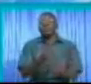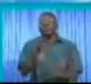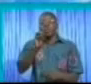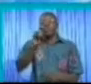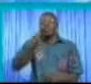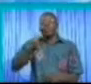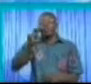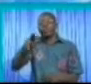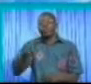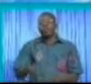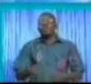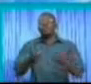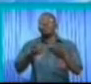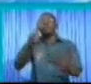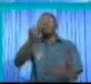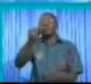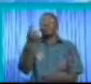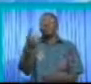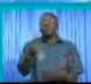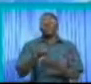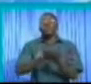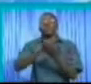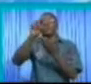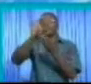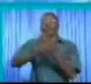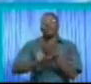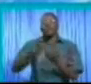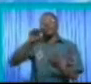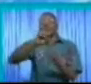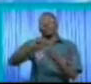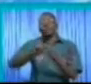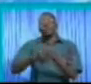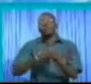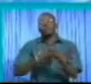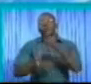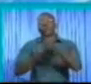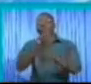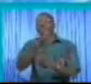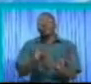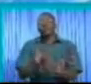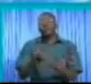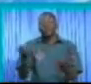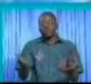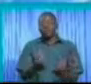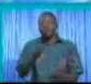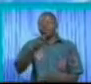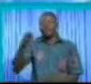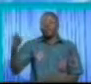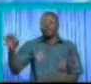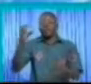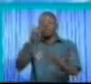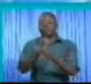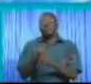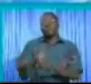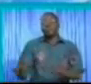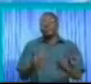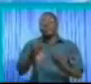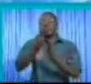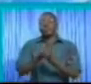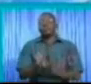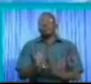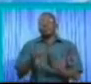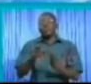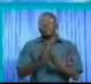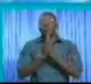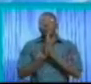qui consacre le 21 septembre de chaque année à la paix et à la non-violence. Ici au Burkina, l'on a pris des engagements, l'on a aussi